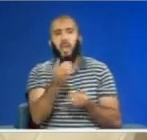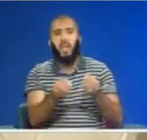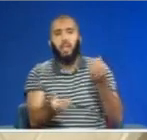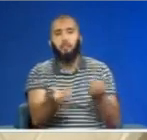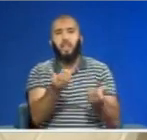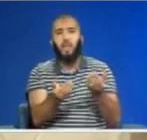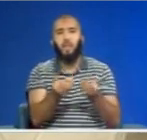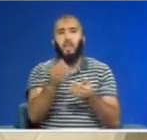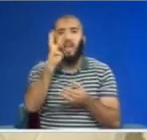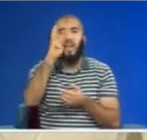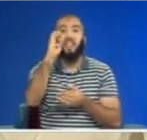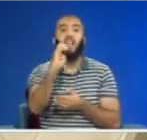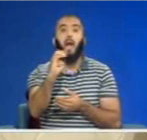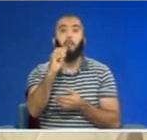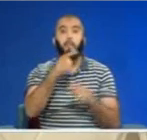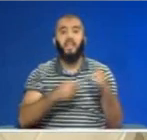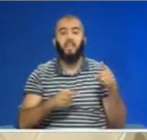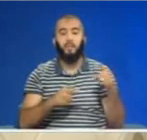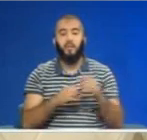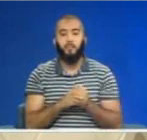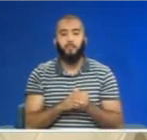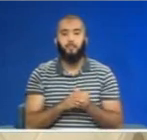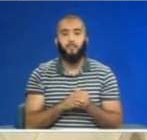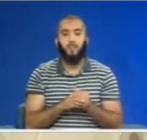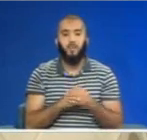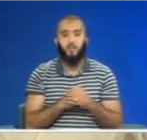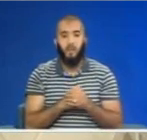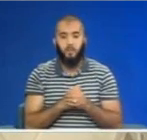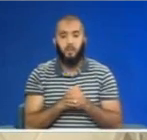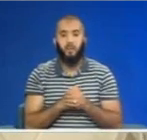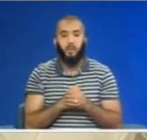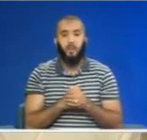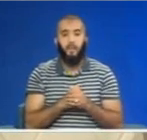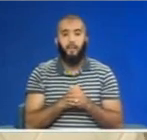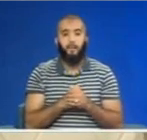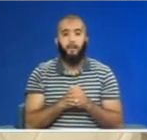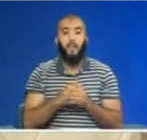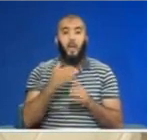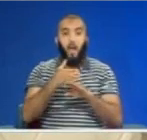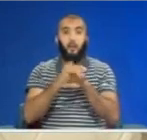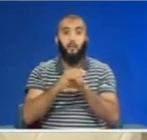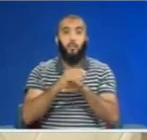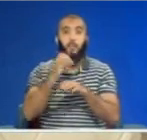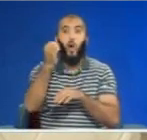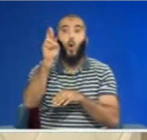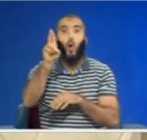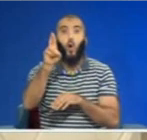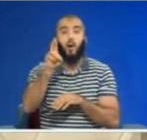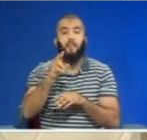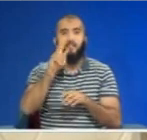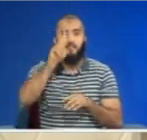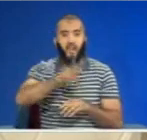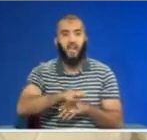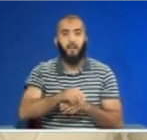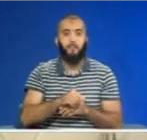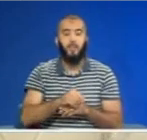يعني مجموع وزن العشرين دينار هي 85 غرام الذهب الخالص. لأن الشيخ